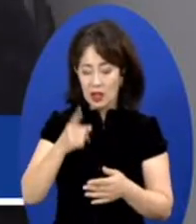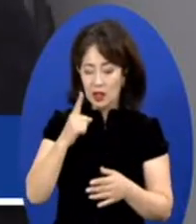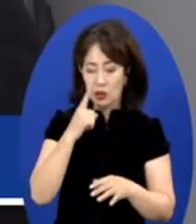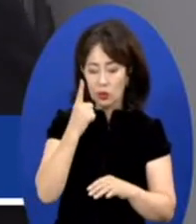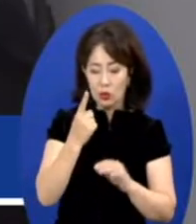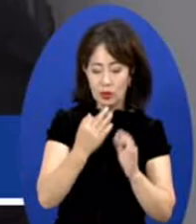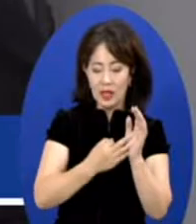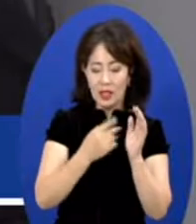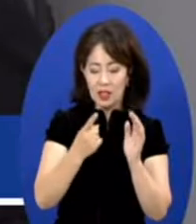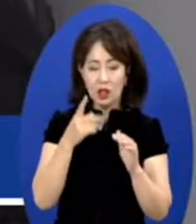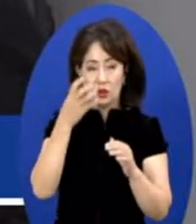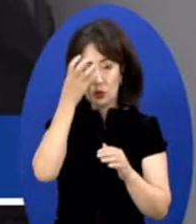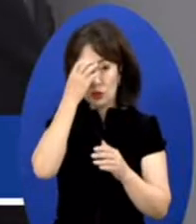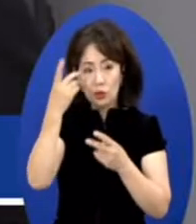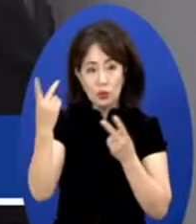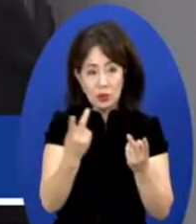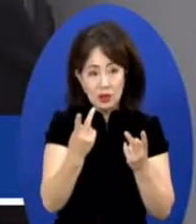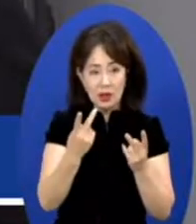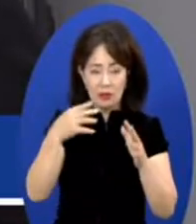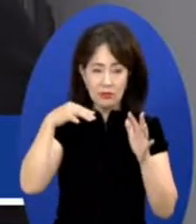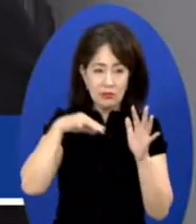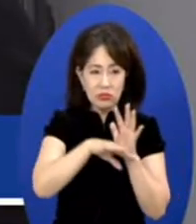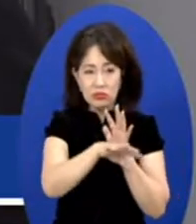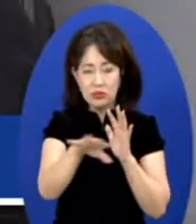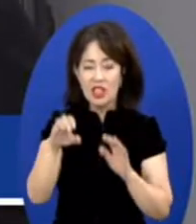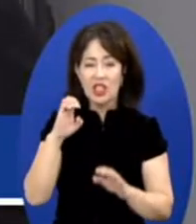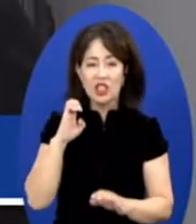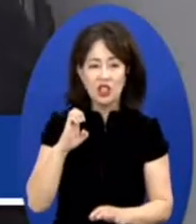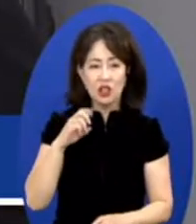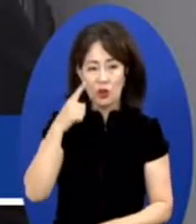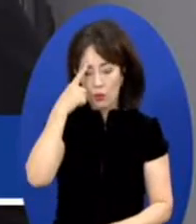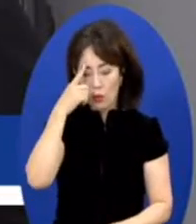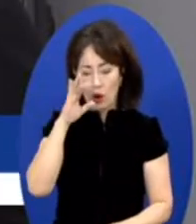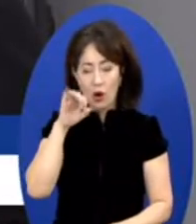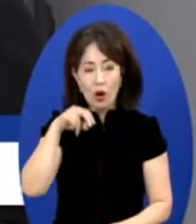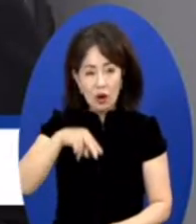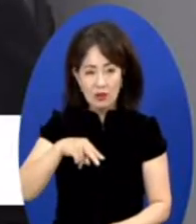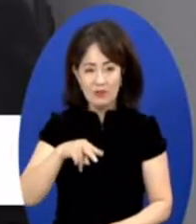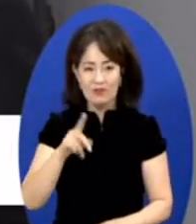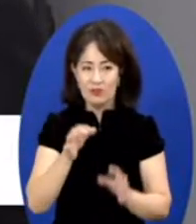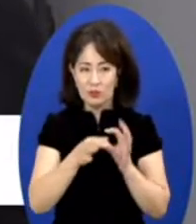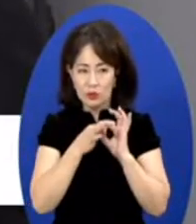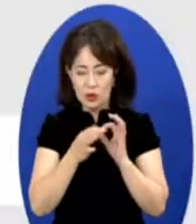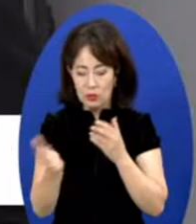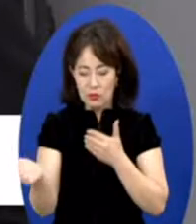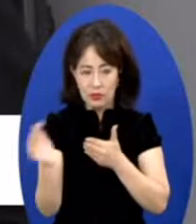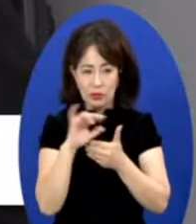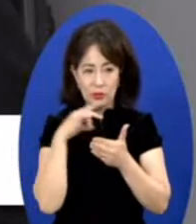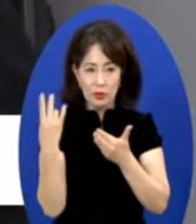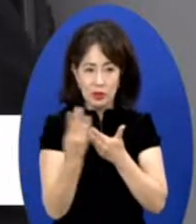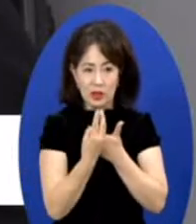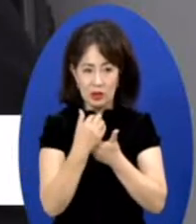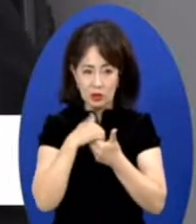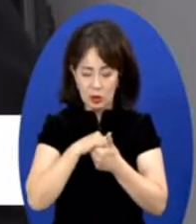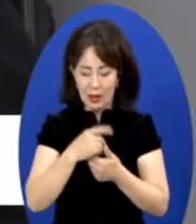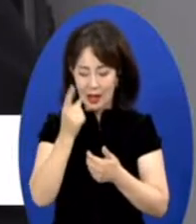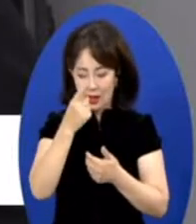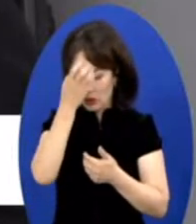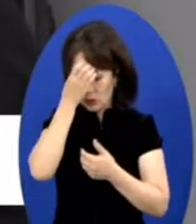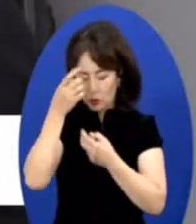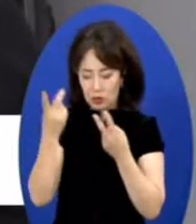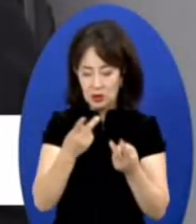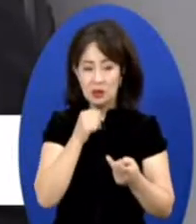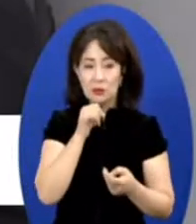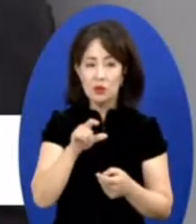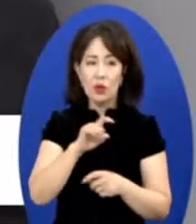хэлжин 181 төрийн үйлчилгээг одоо цахим Монгол буюу одоо ЕМ Монголиа гэдэг нэг юм цахим дэвтгэн. За зөвхөн төрийн үйлчилгээ